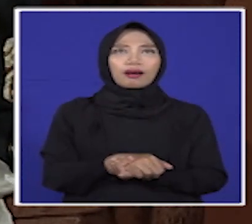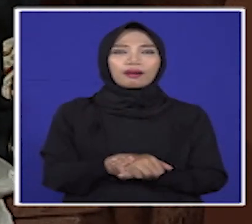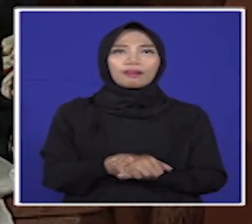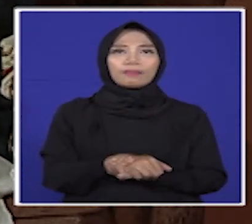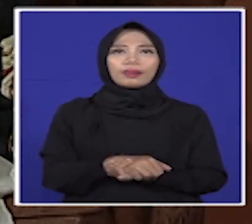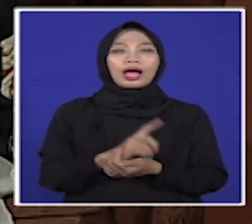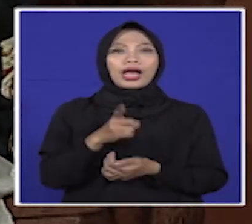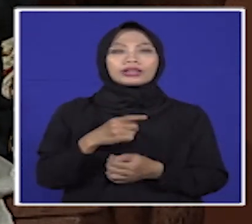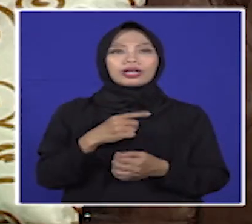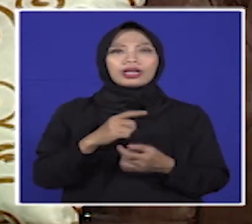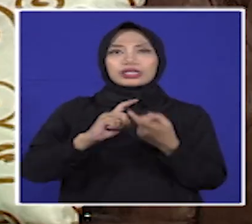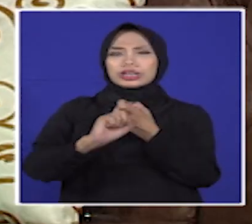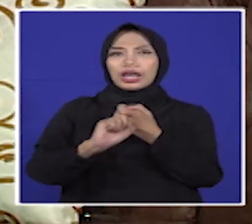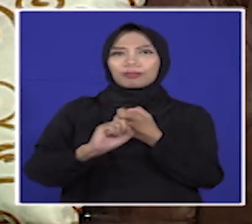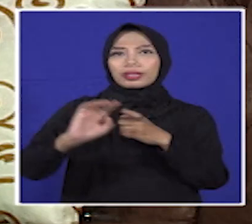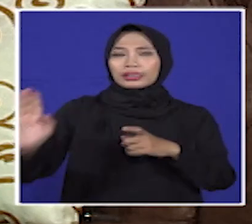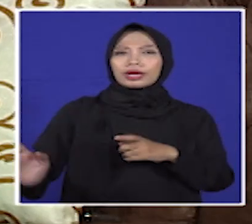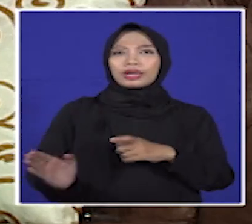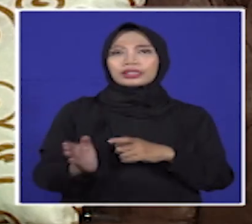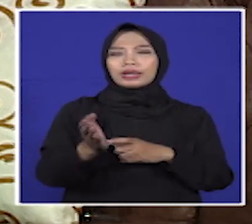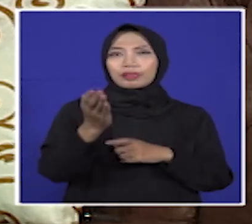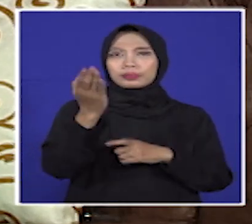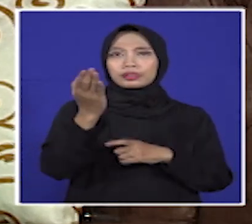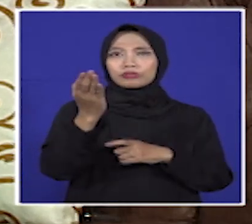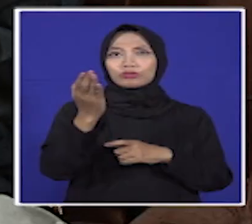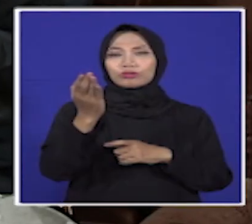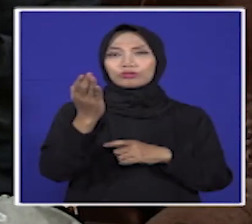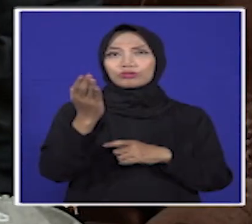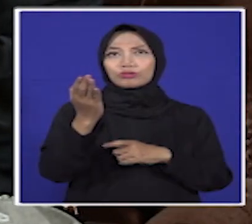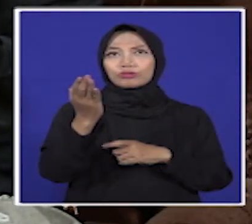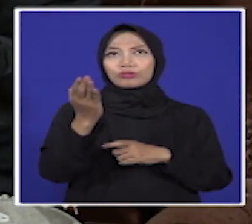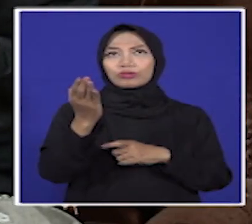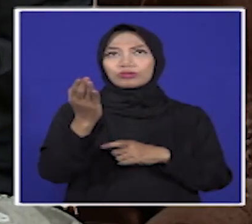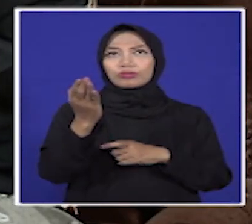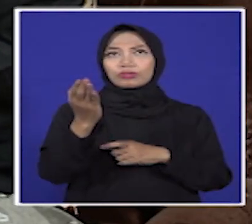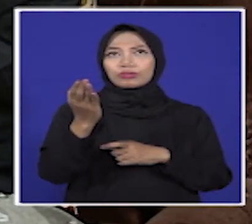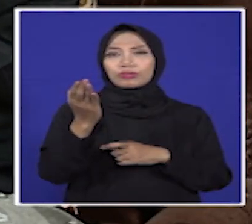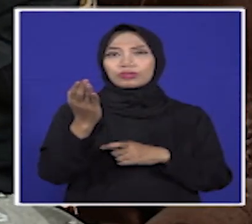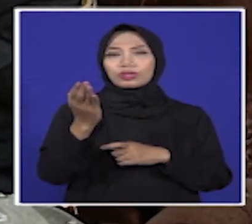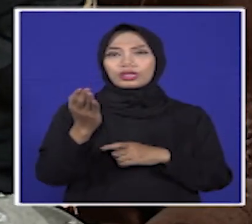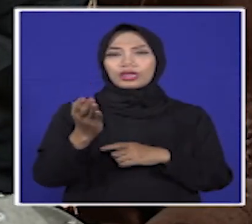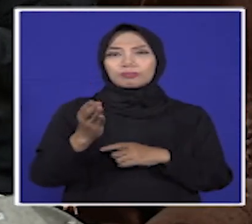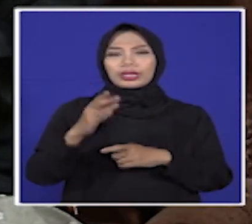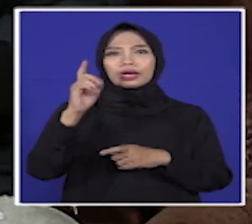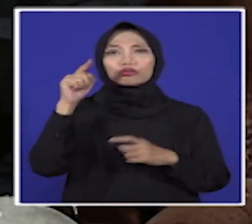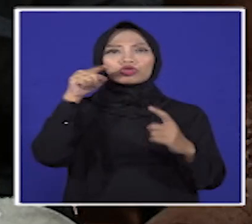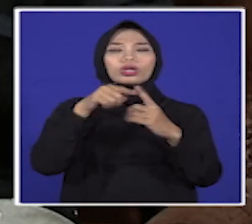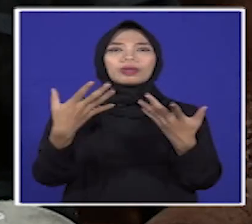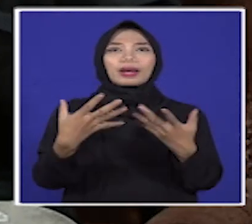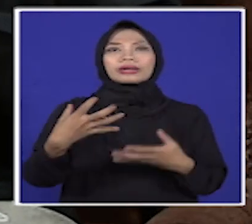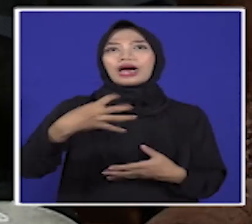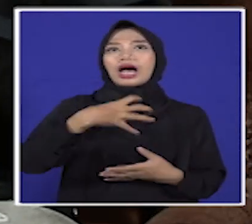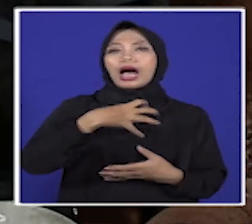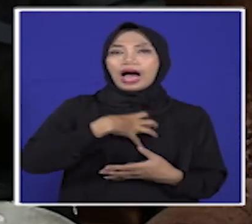dekatnya hubungan itu, gitu ya. Tetapi posisinya tetap orang lain, dia tetap tidak boleh punya hak waris, ya, tidak boleh